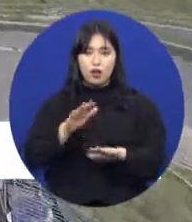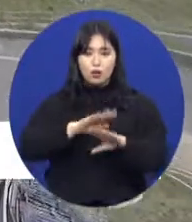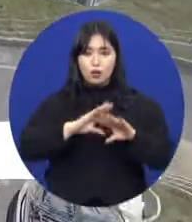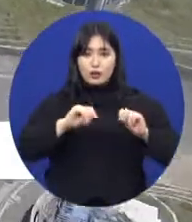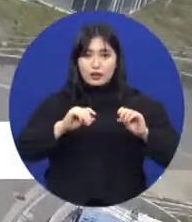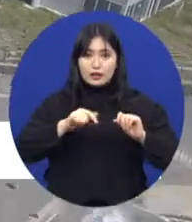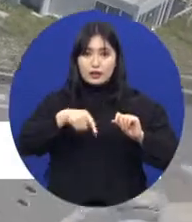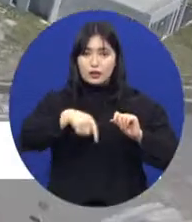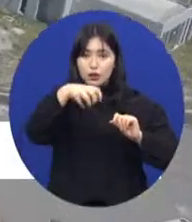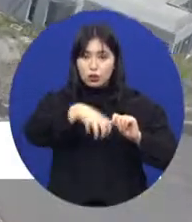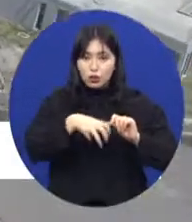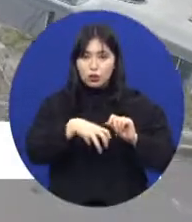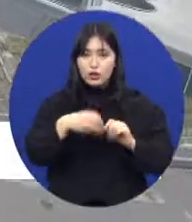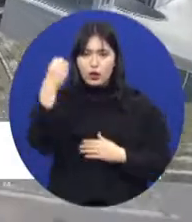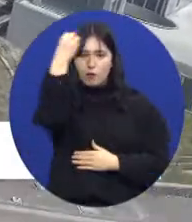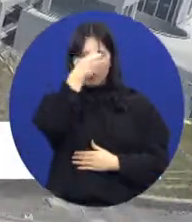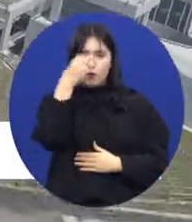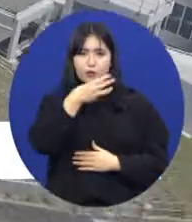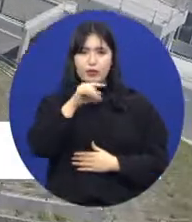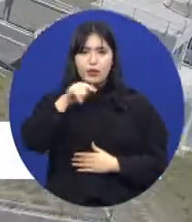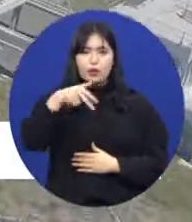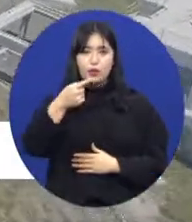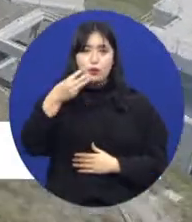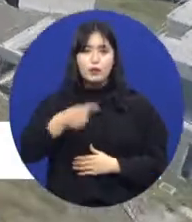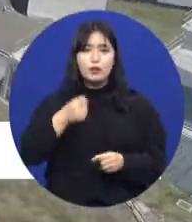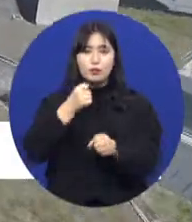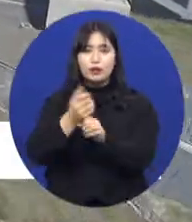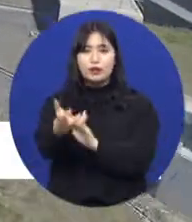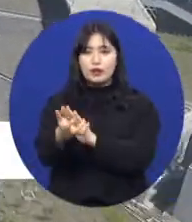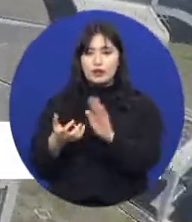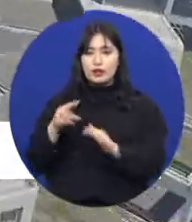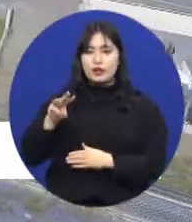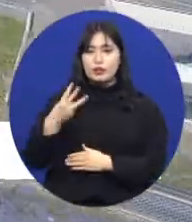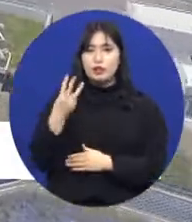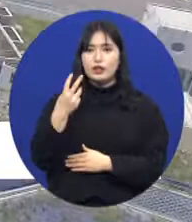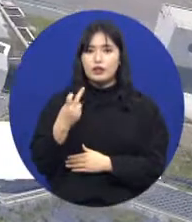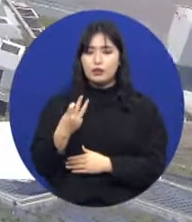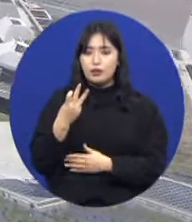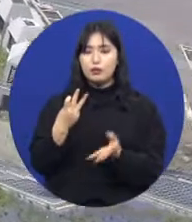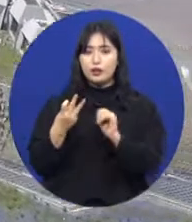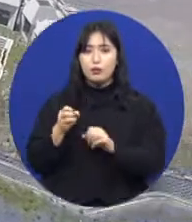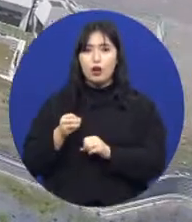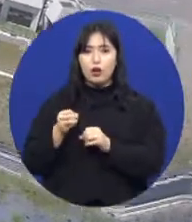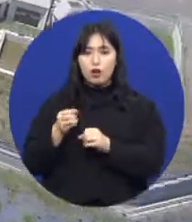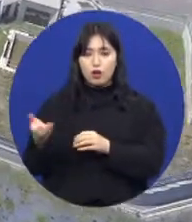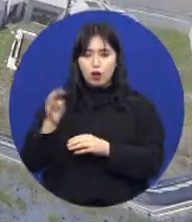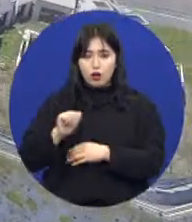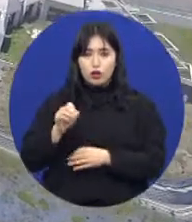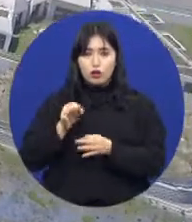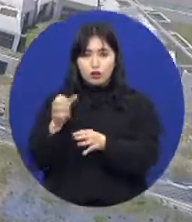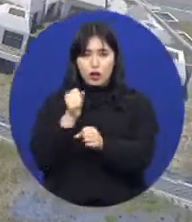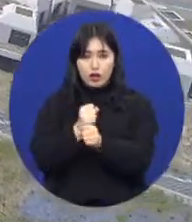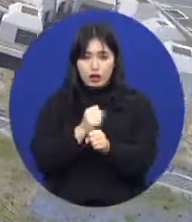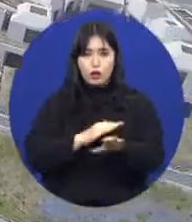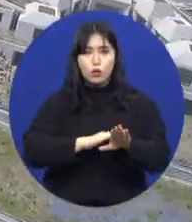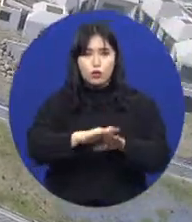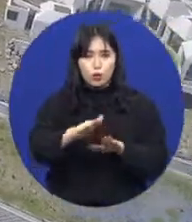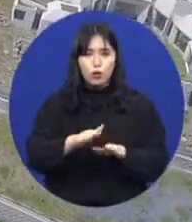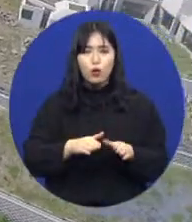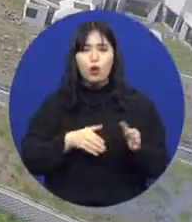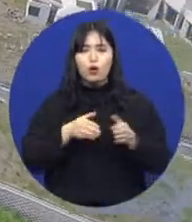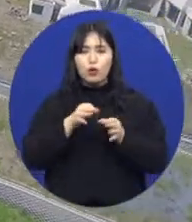농경지였던 이곳에 고급 리조트를 만들기 전에 313억 원을 들여 도로와 상하수도, 통신시설과 공원